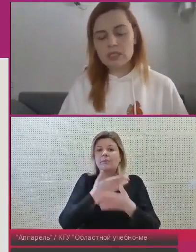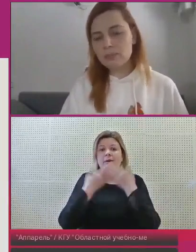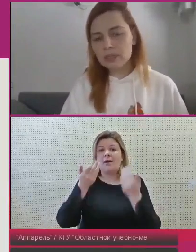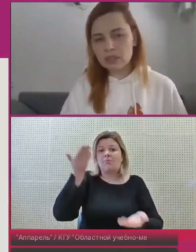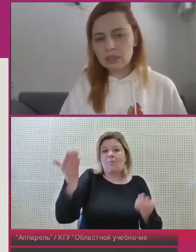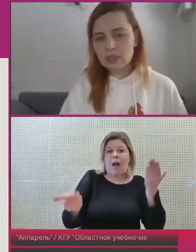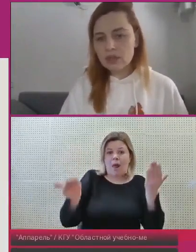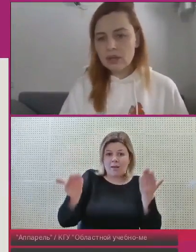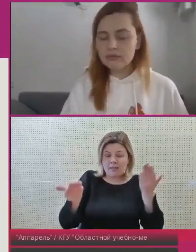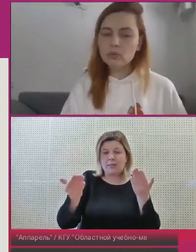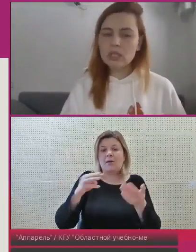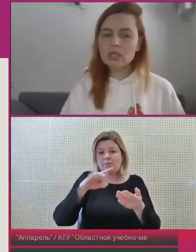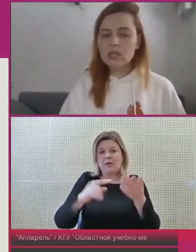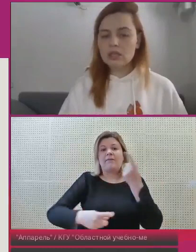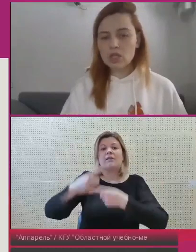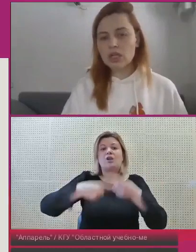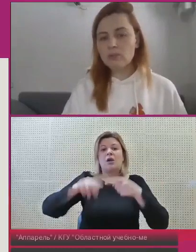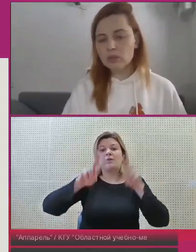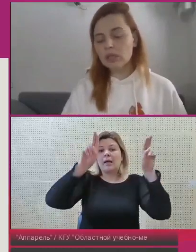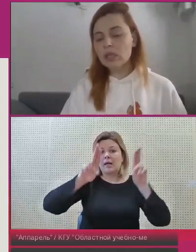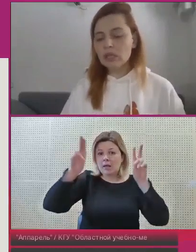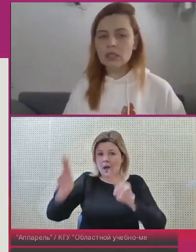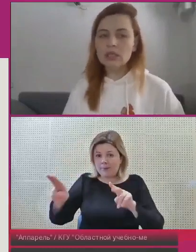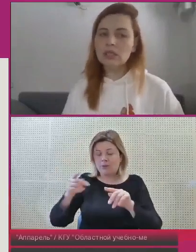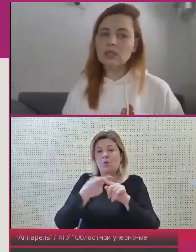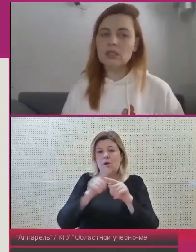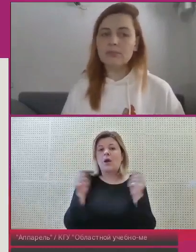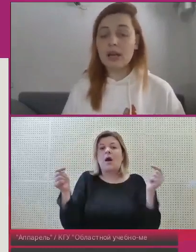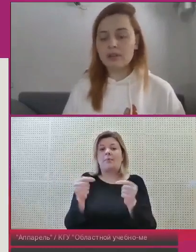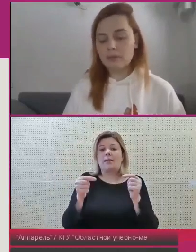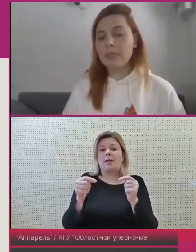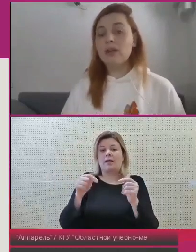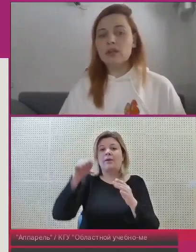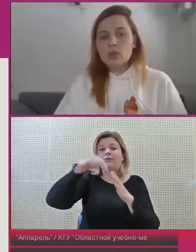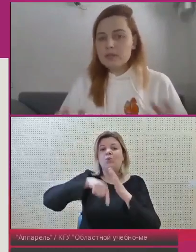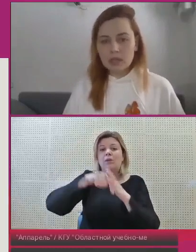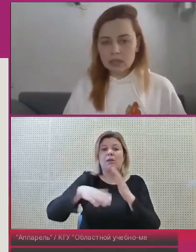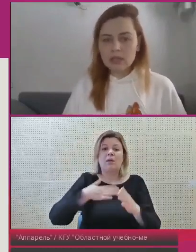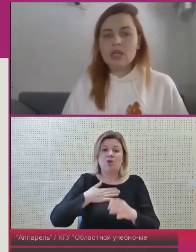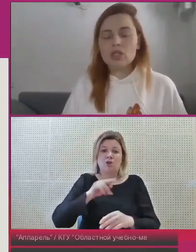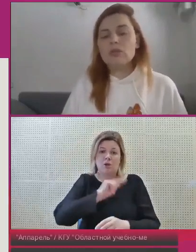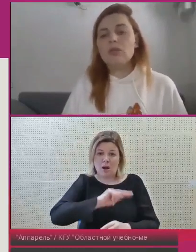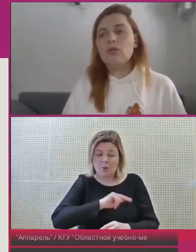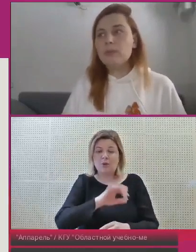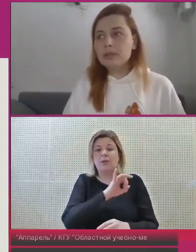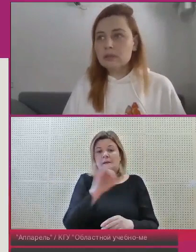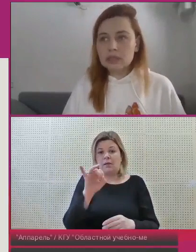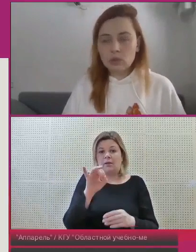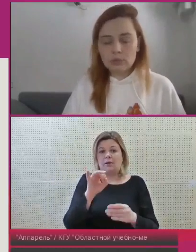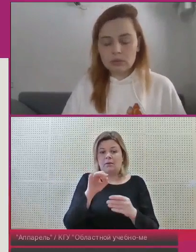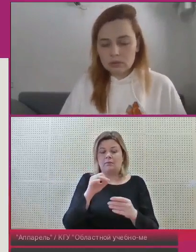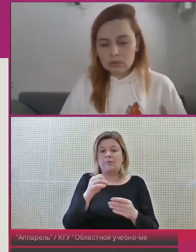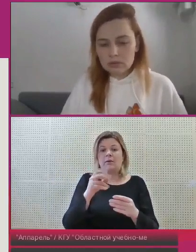которые у нас определены внутри нашей работы, и к правилам. Собственно, это наш опыт,